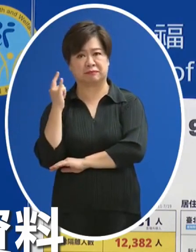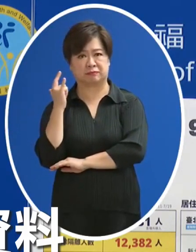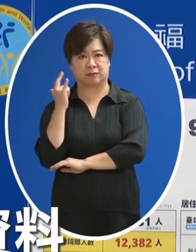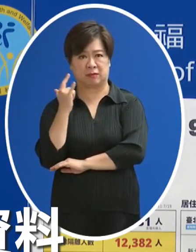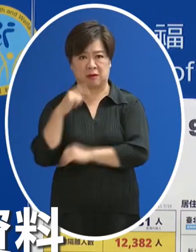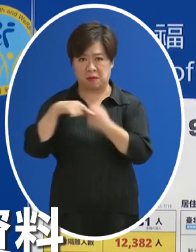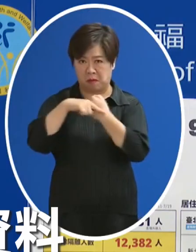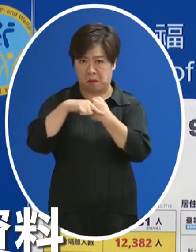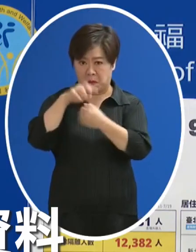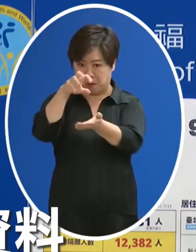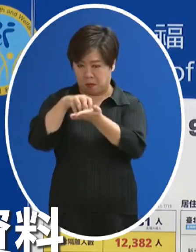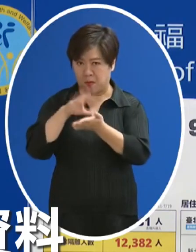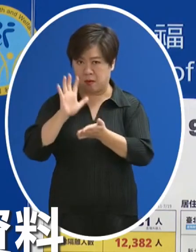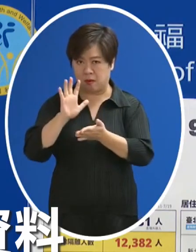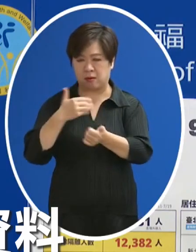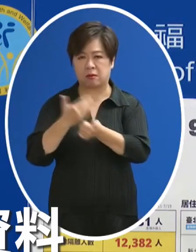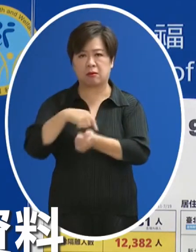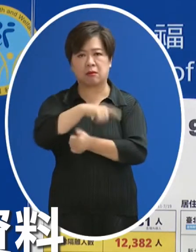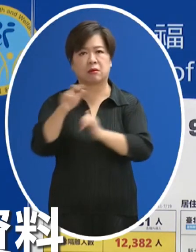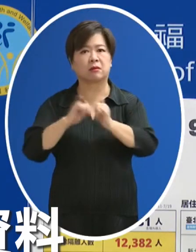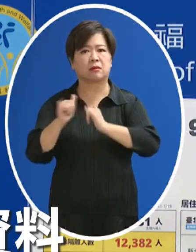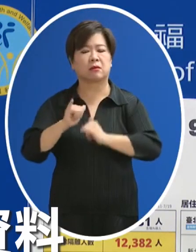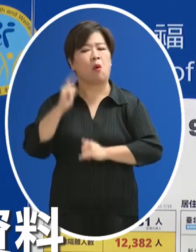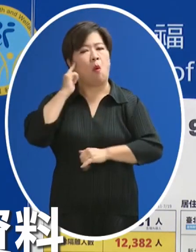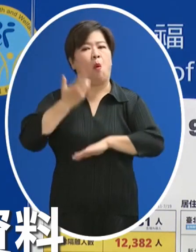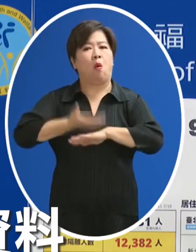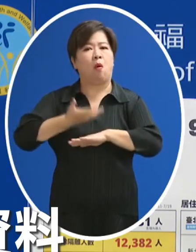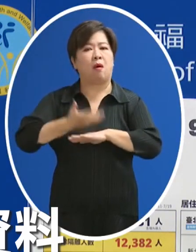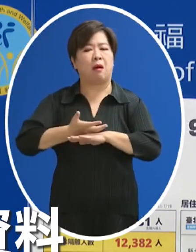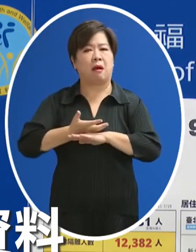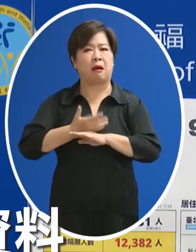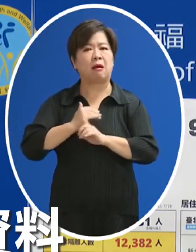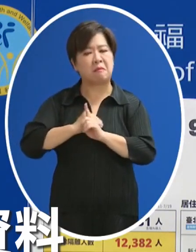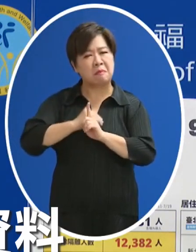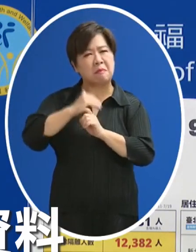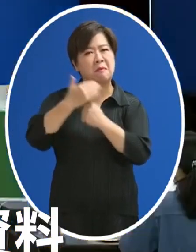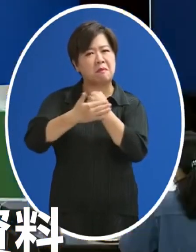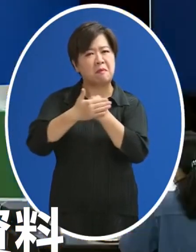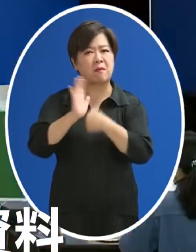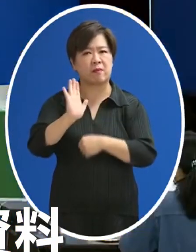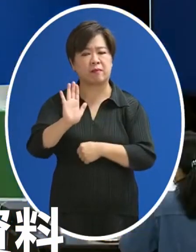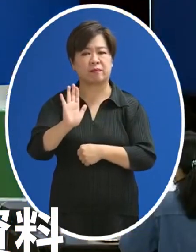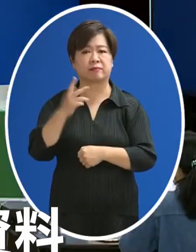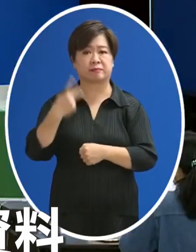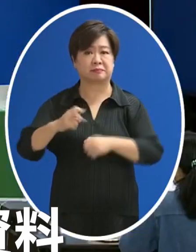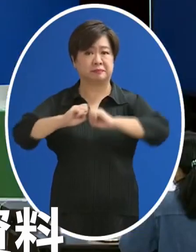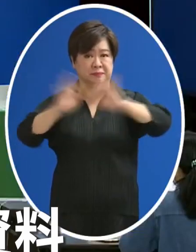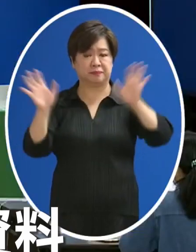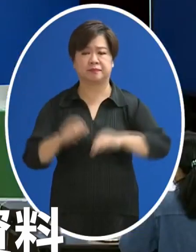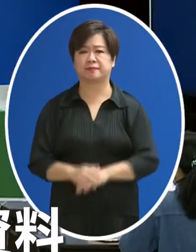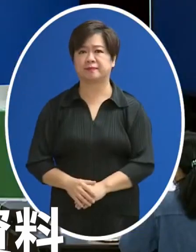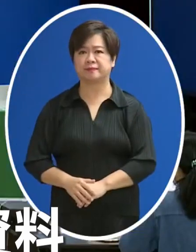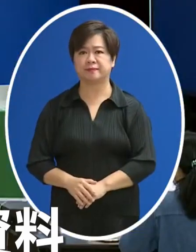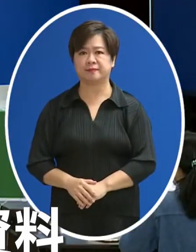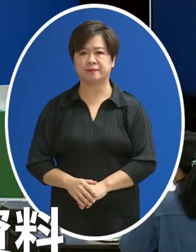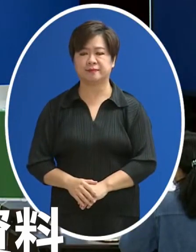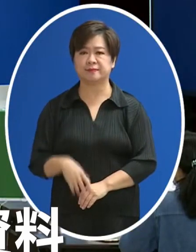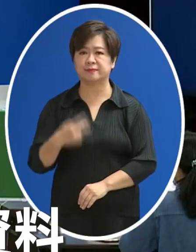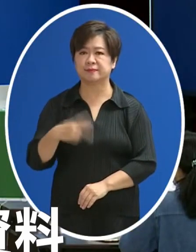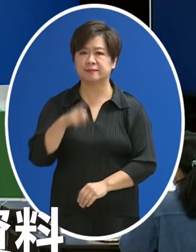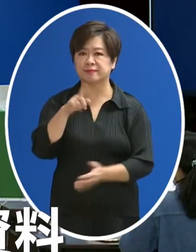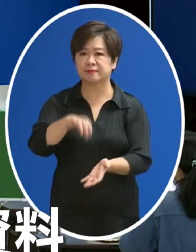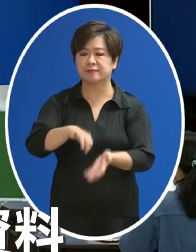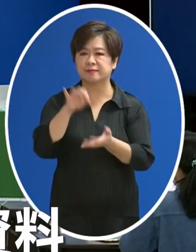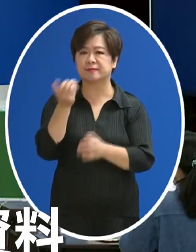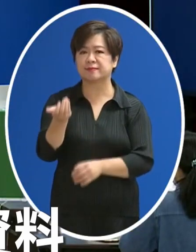料，然后再给国人安全的一个有效的一个建议。 好，那至于在刚才讲浩章